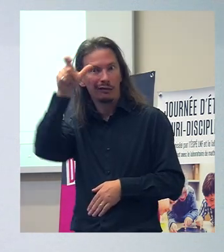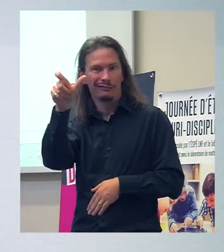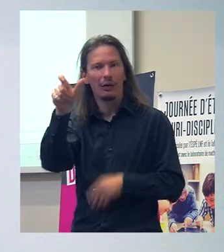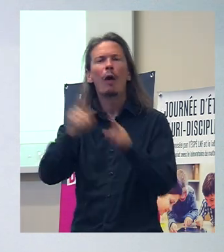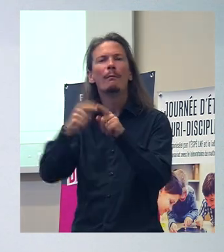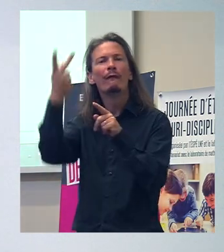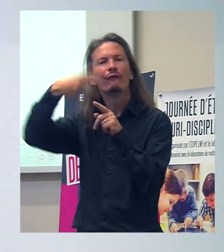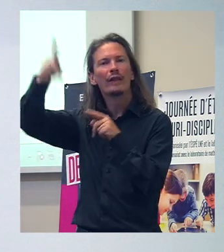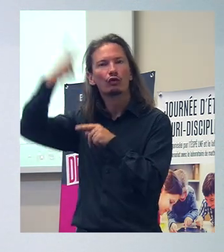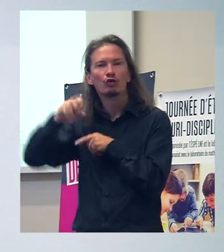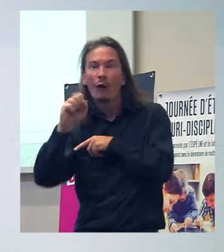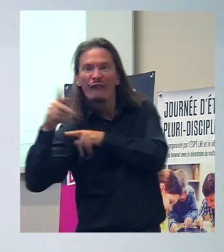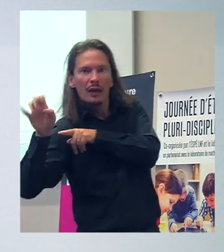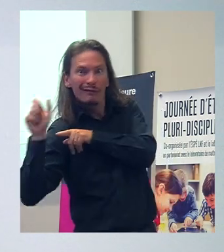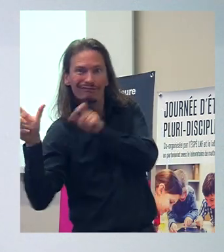c'est-à-dire